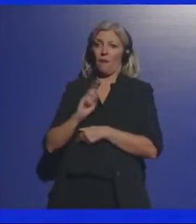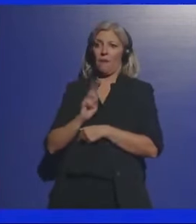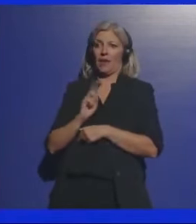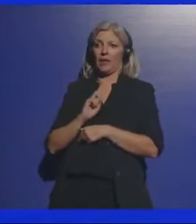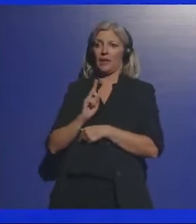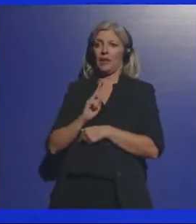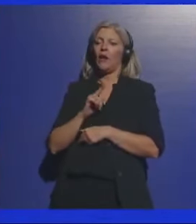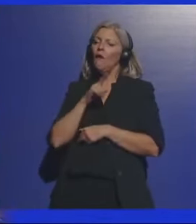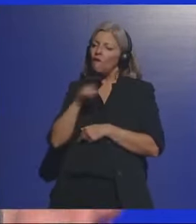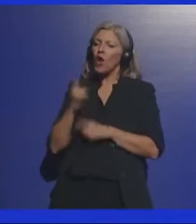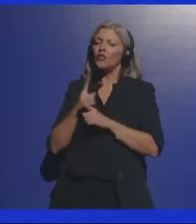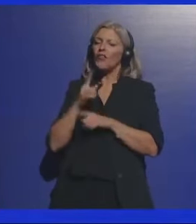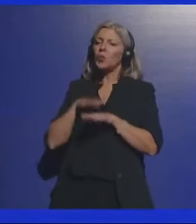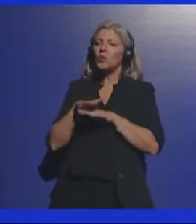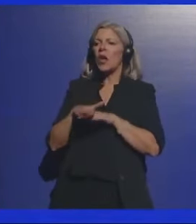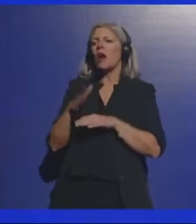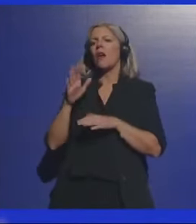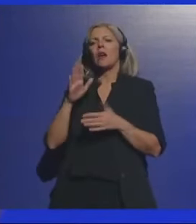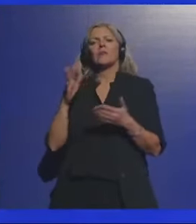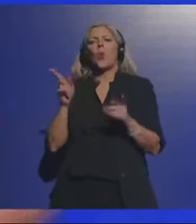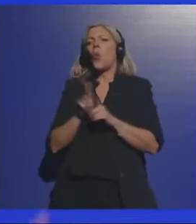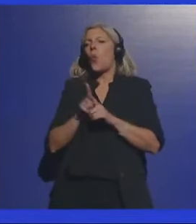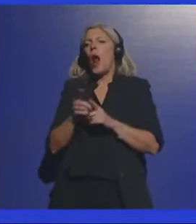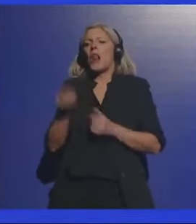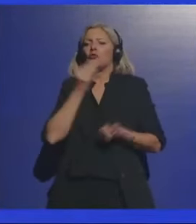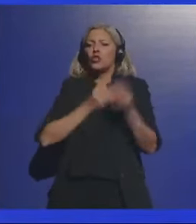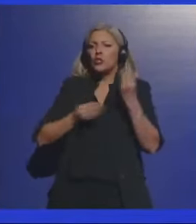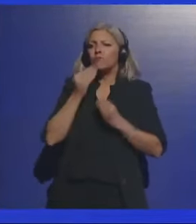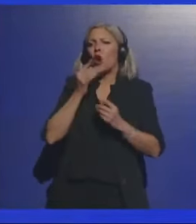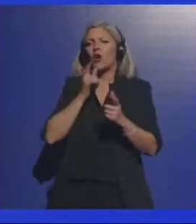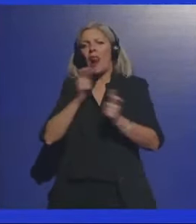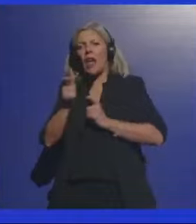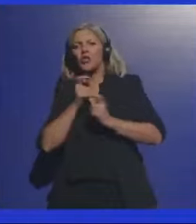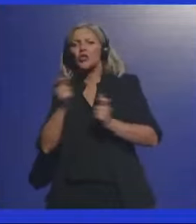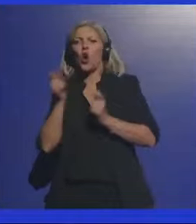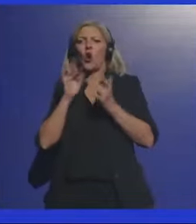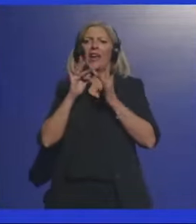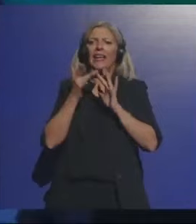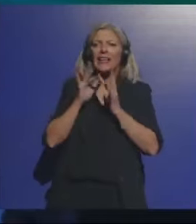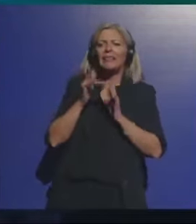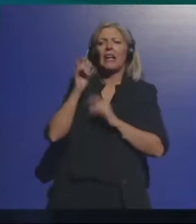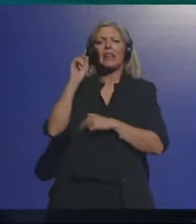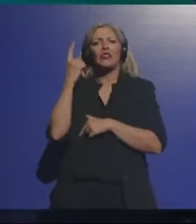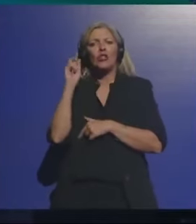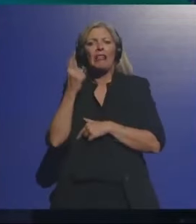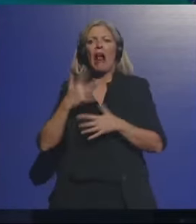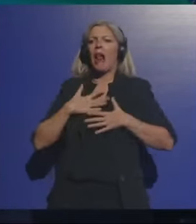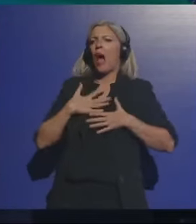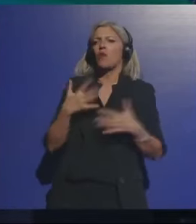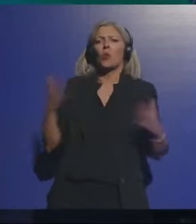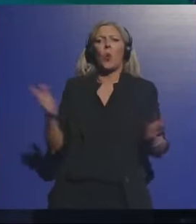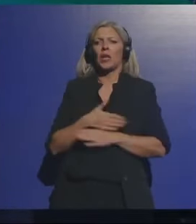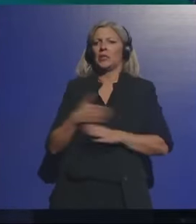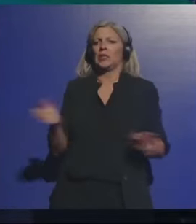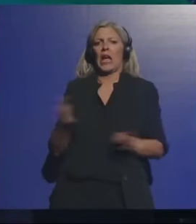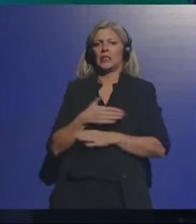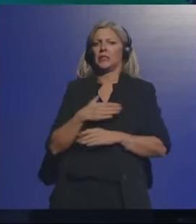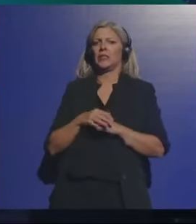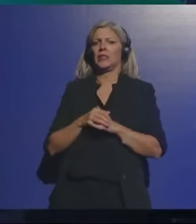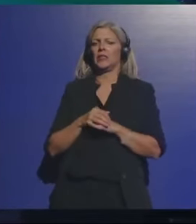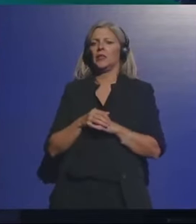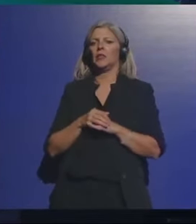usare questo vale per il cibo questo vale per i rapporti interpersonali questo vale per l'amore questo vale per tutto le cose